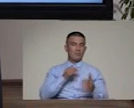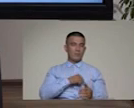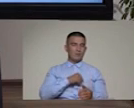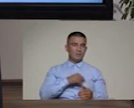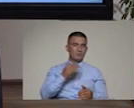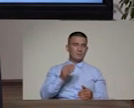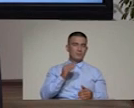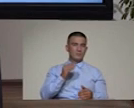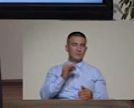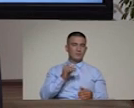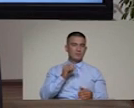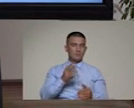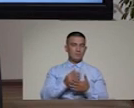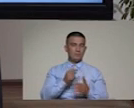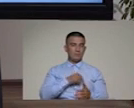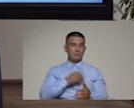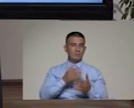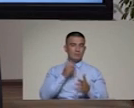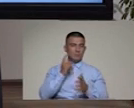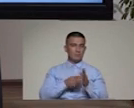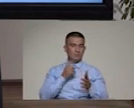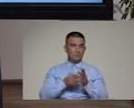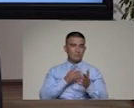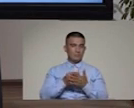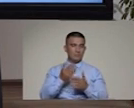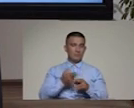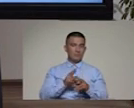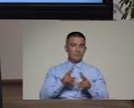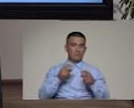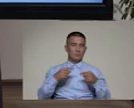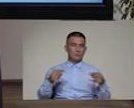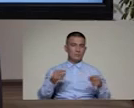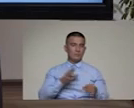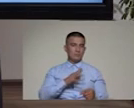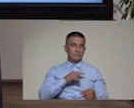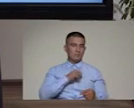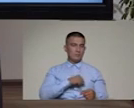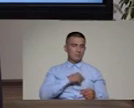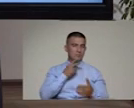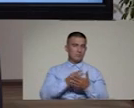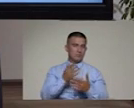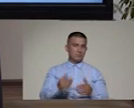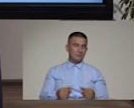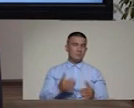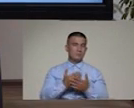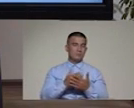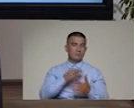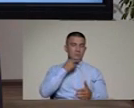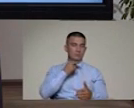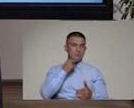va fizik xossalarini ajratib olgan bo'lsak, endi boshqa xususiyatlarini ham ko'rib o'tamiz. E'tibor bering. Bu